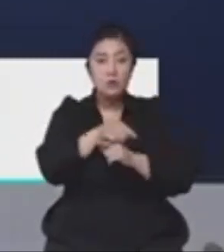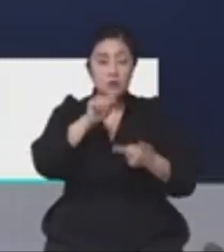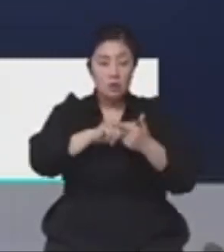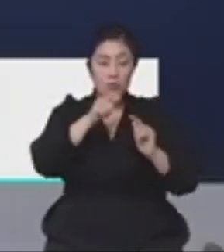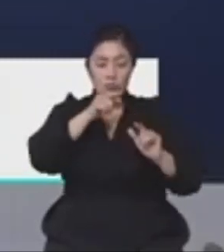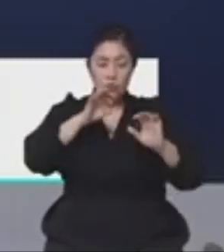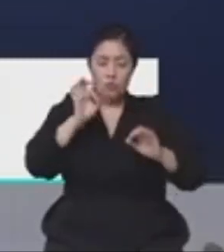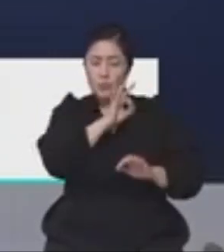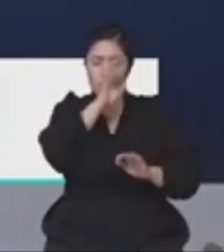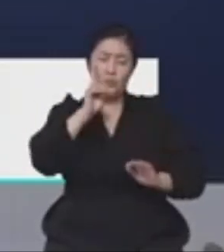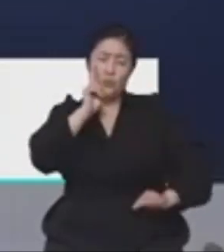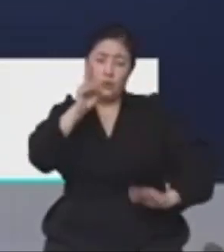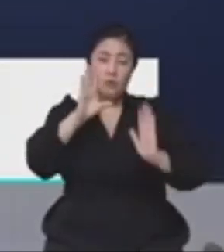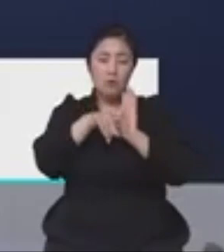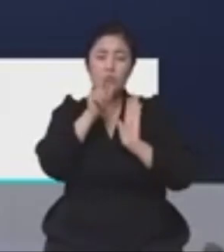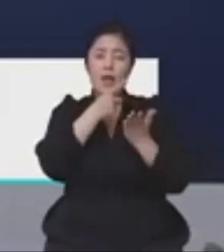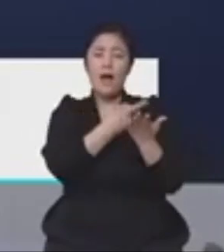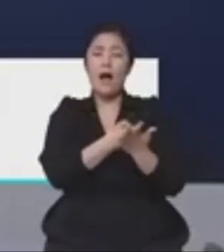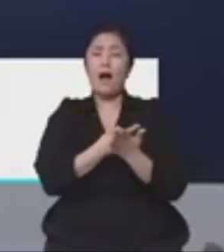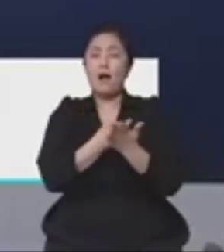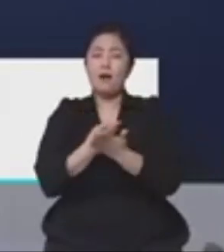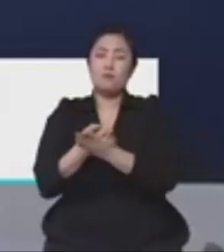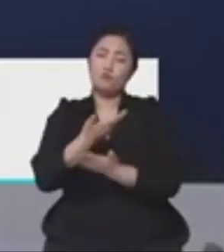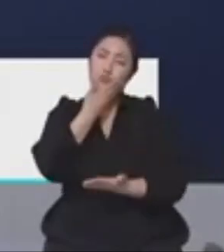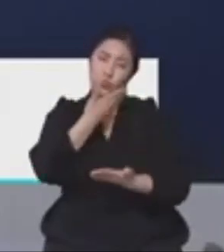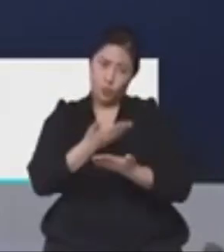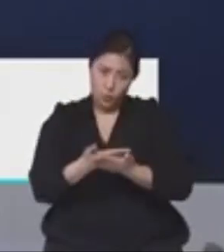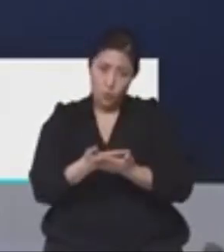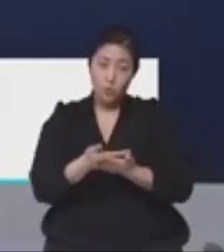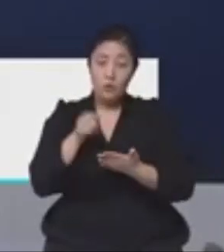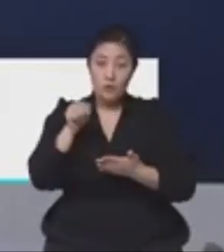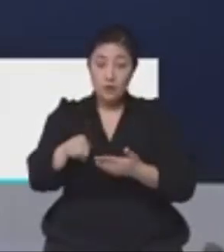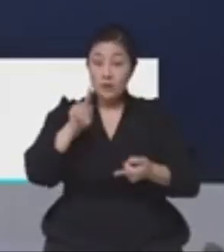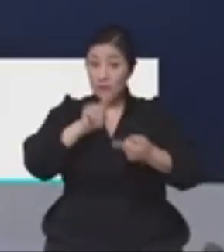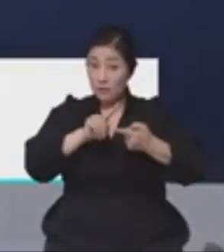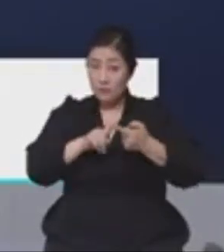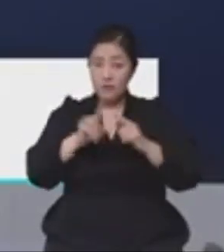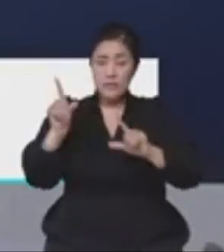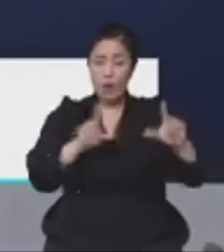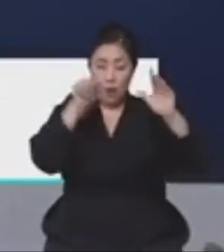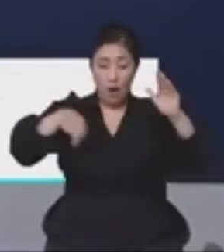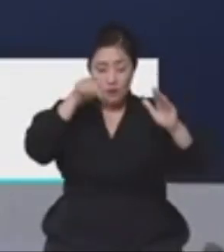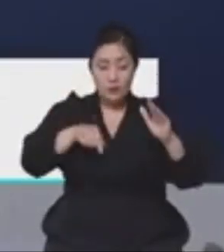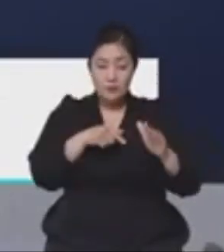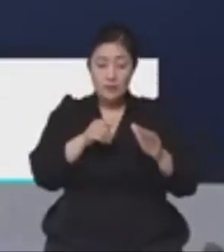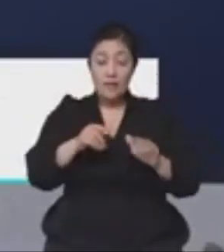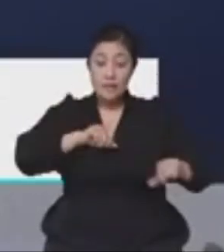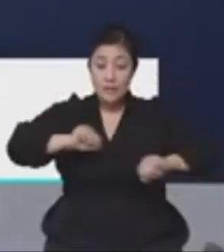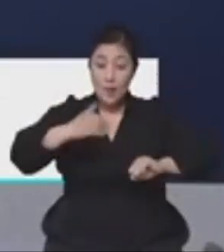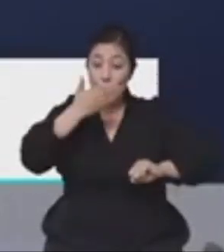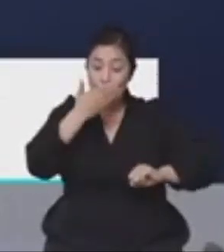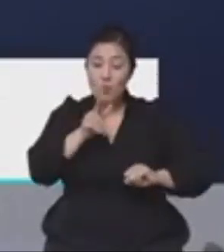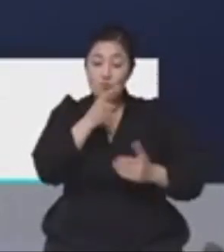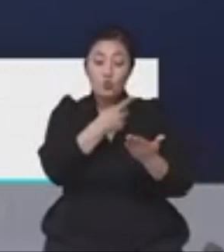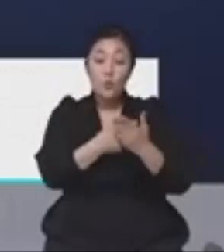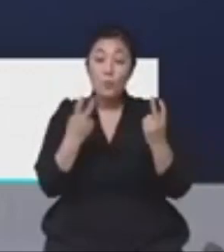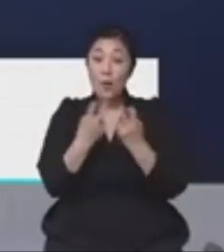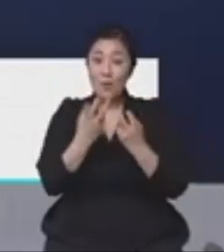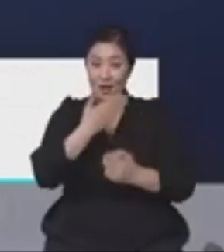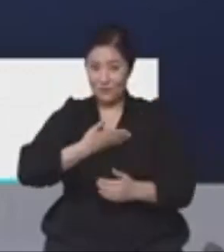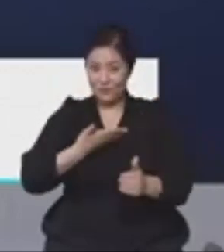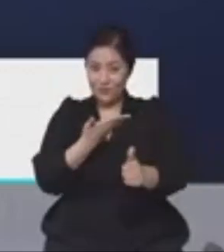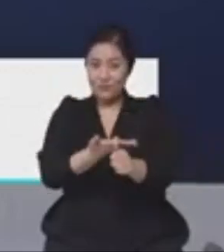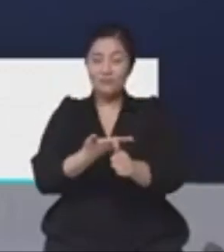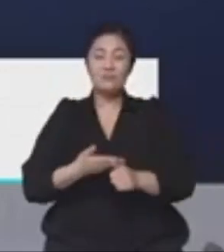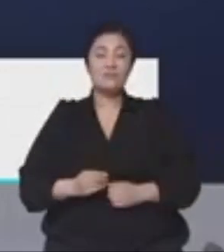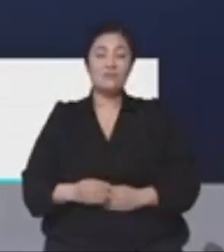이렇게 가뭄이 극심할 때는 물을 아껴 쓰는 게 중요하겠죠. 정의진 기자가 생활 속에서 실천할 수 있는 물 절약 방법을